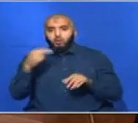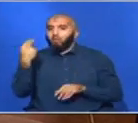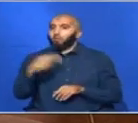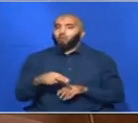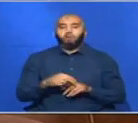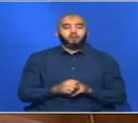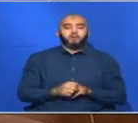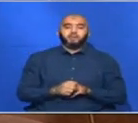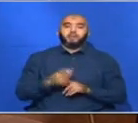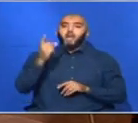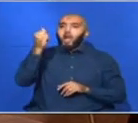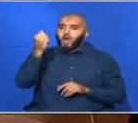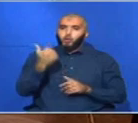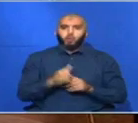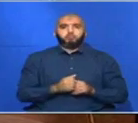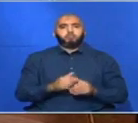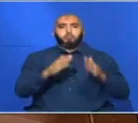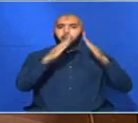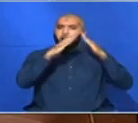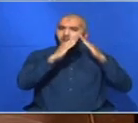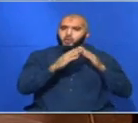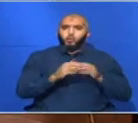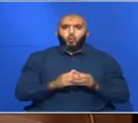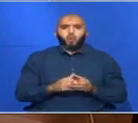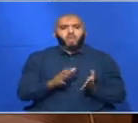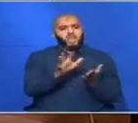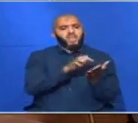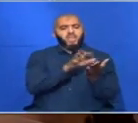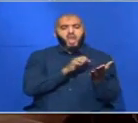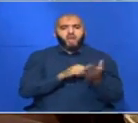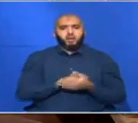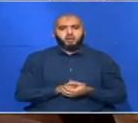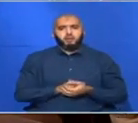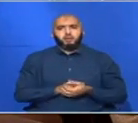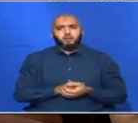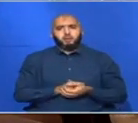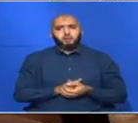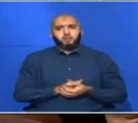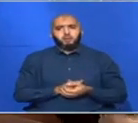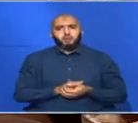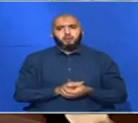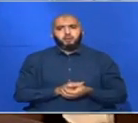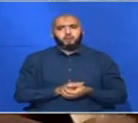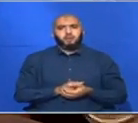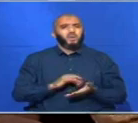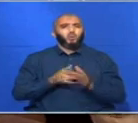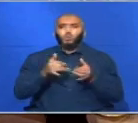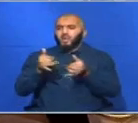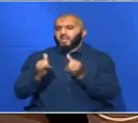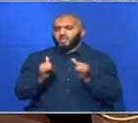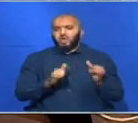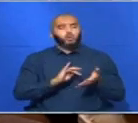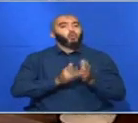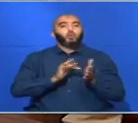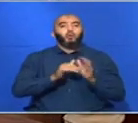الاموال والعقارات والمزارع ويعني اثاث البيت وكل ما